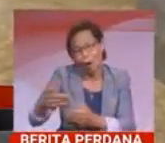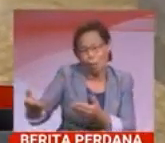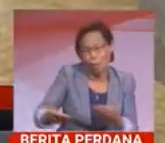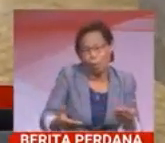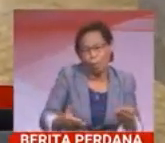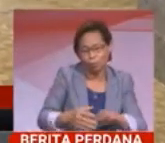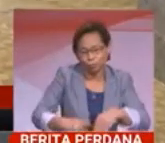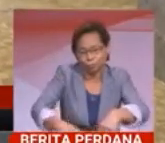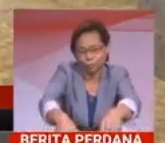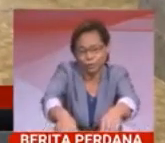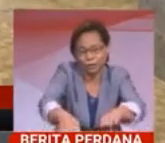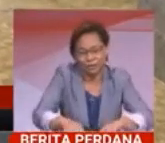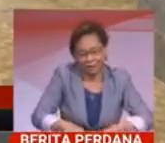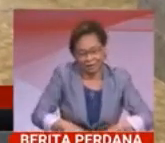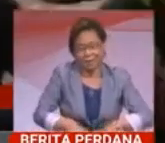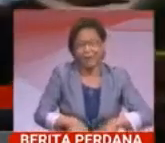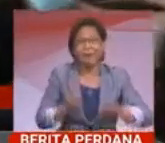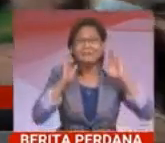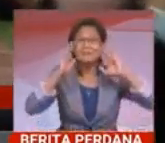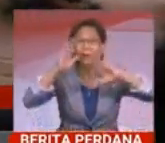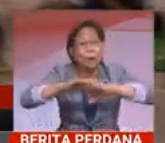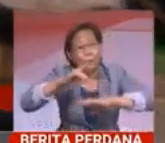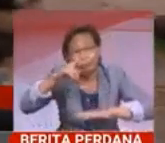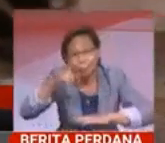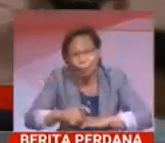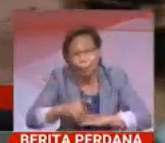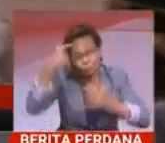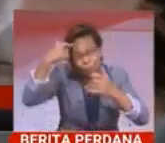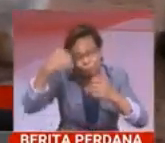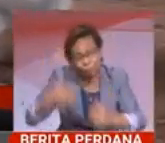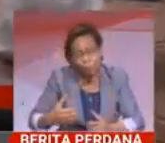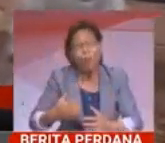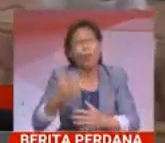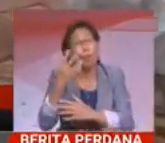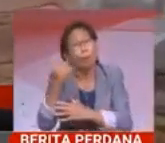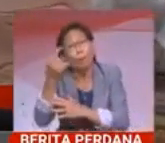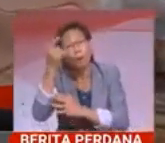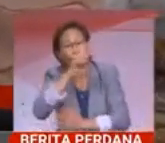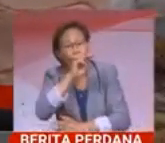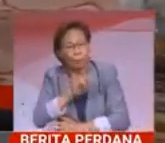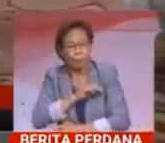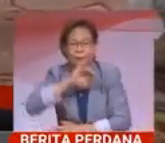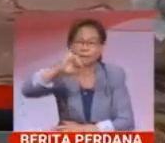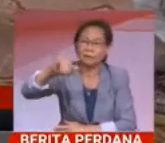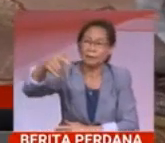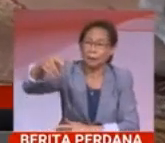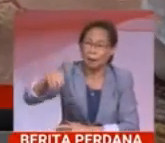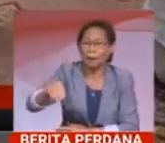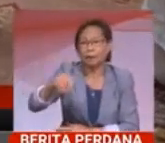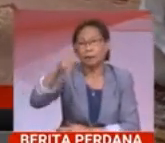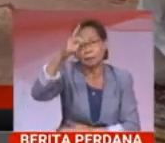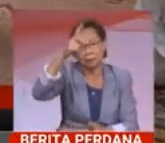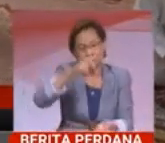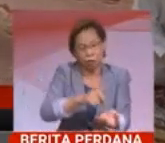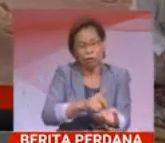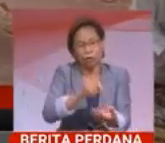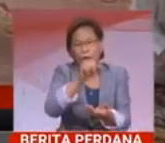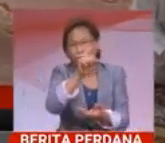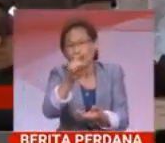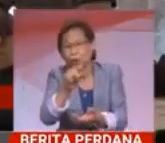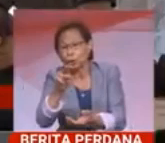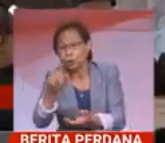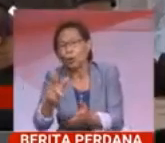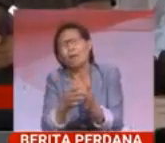membawa sejarah ada sesuai ismail sabri bekerja keputusan itu dibuat berikut lain menteri di jabatan perdana menteri jawab sasuke